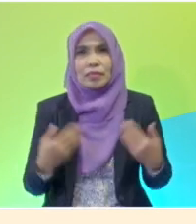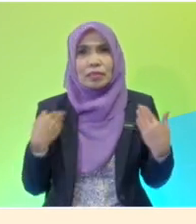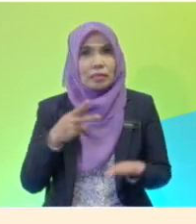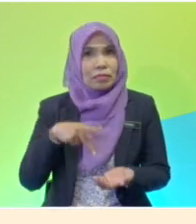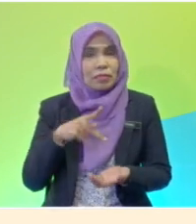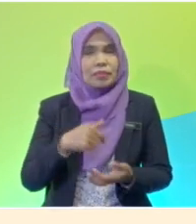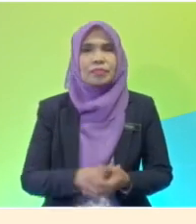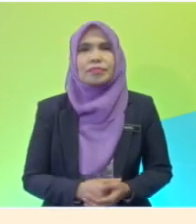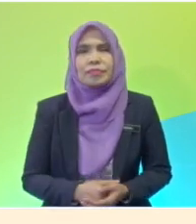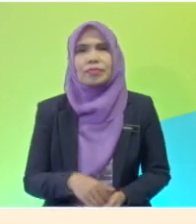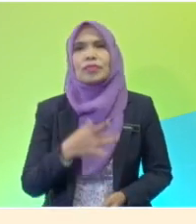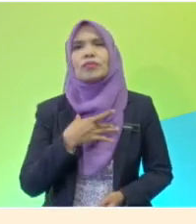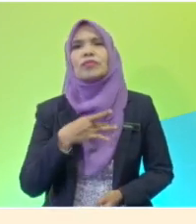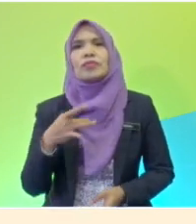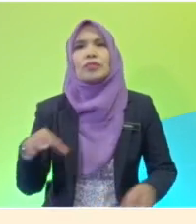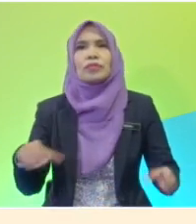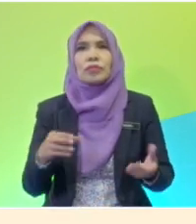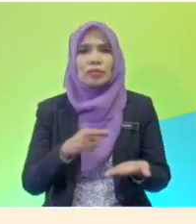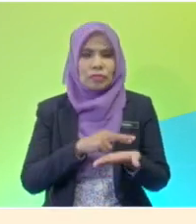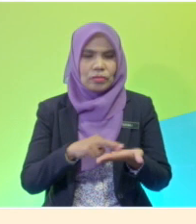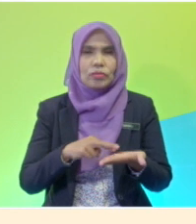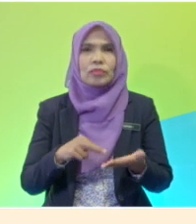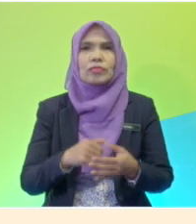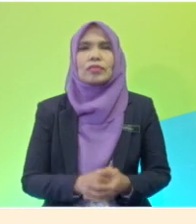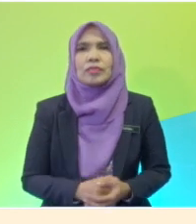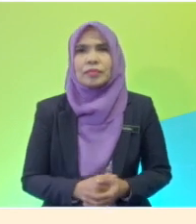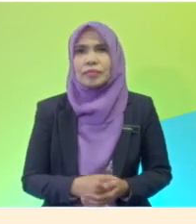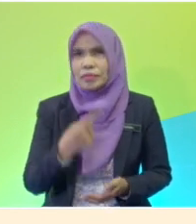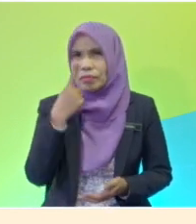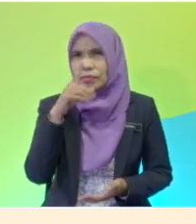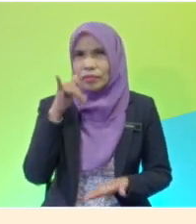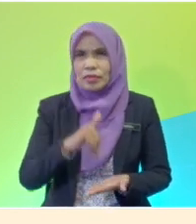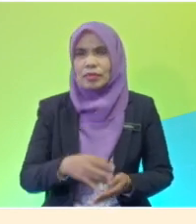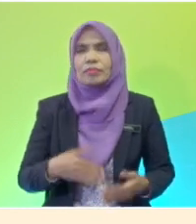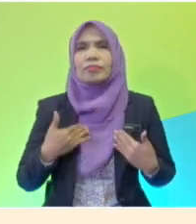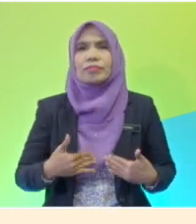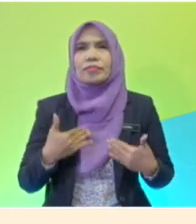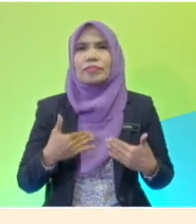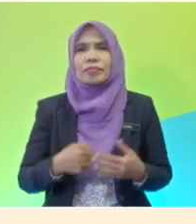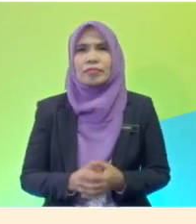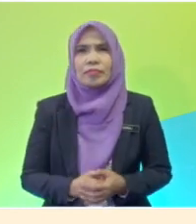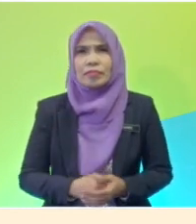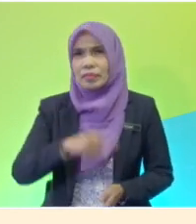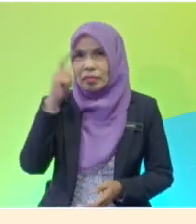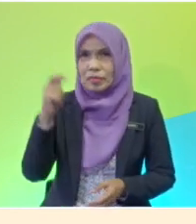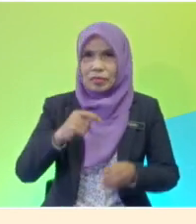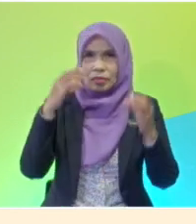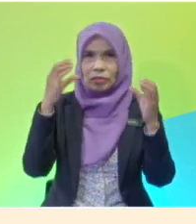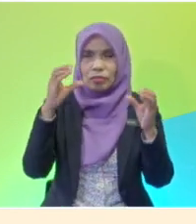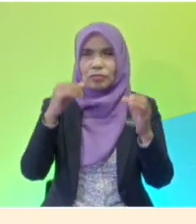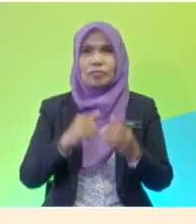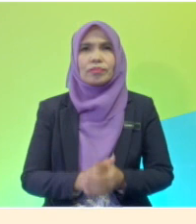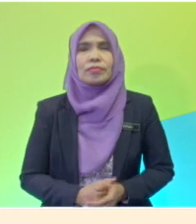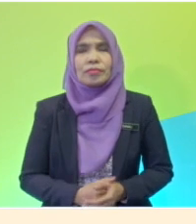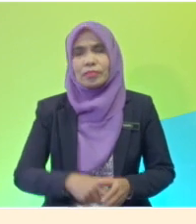suka membuat untuk meyakinkan diri dia apa yang dibuat itu adalah betul maka dia akan saya coba tunjukkan bertanya guru bertanya guru kamu sering